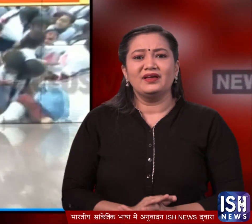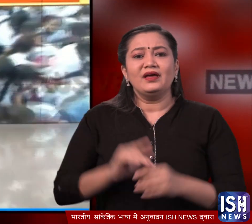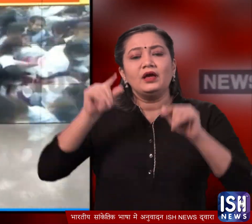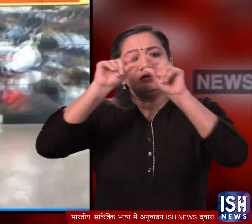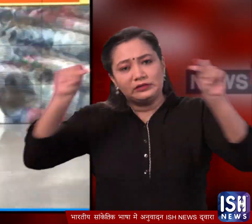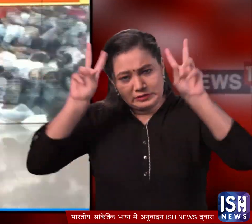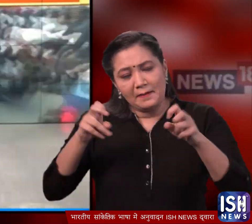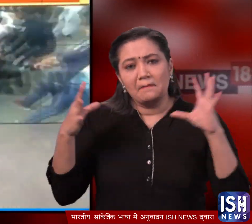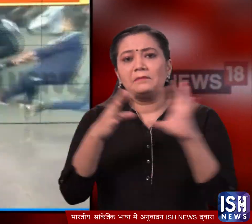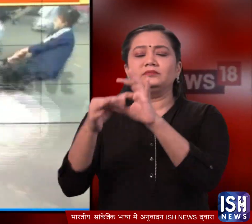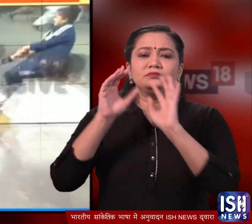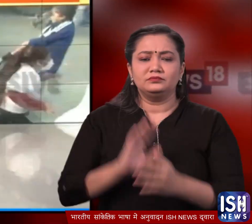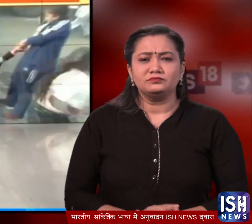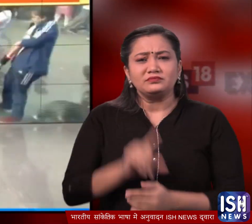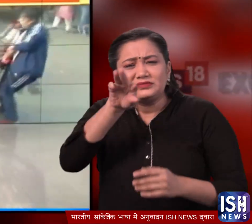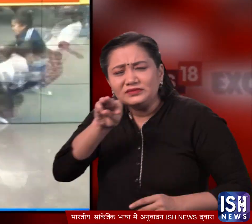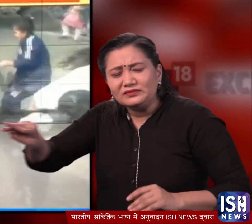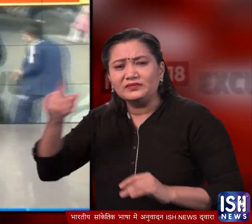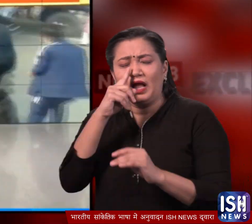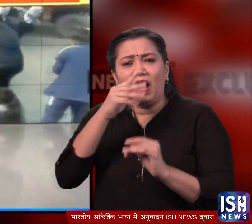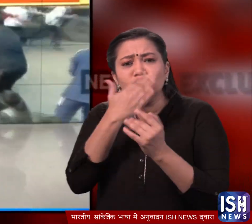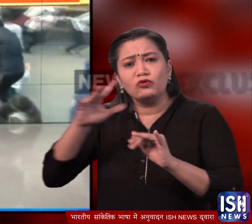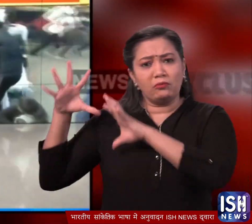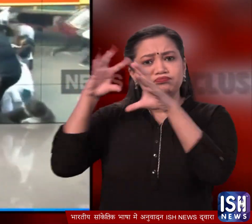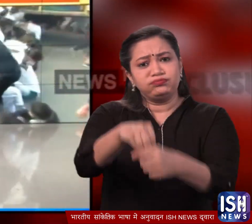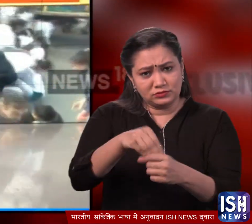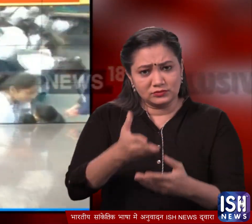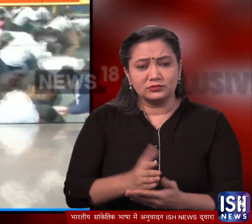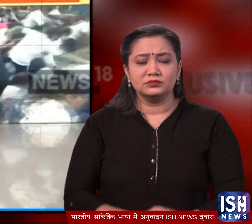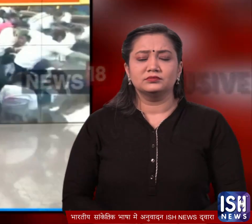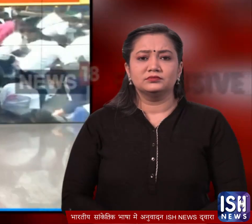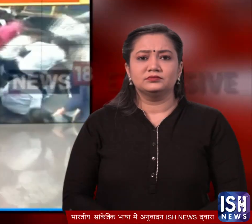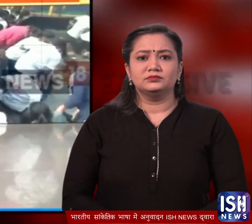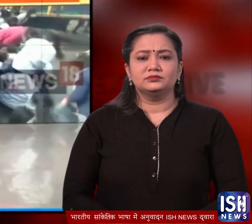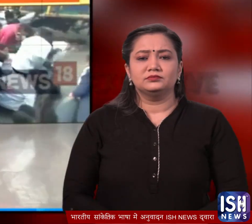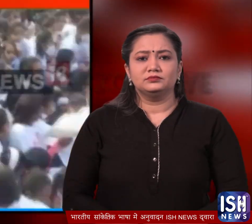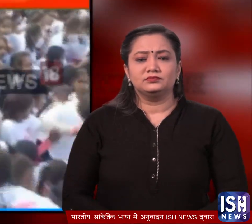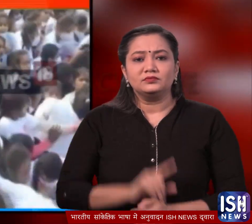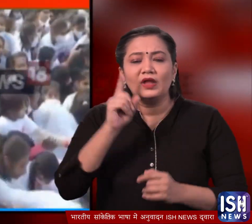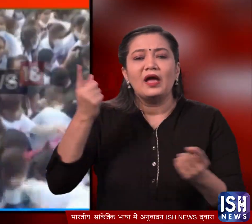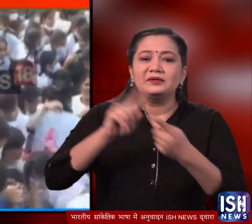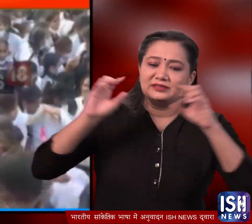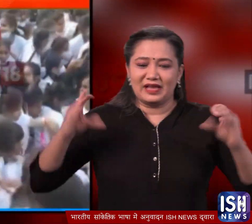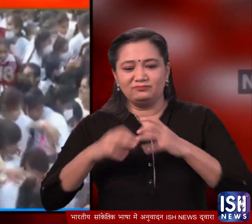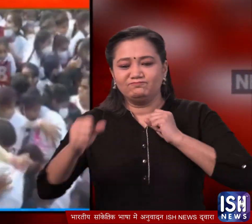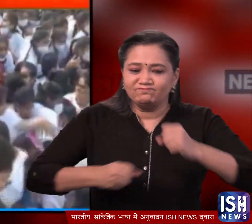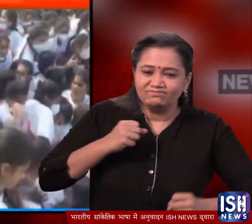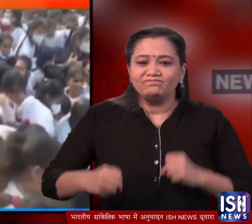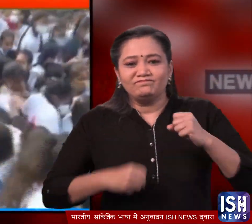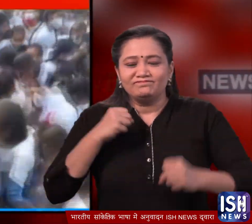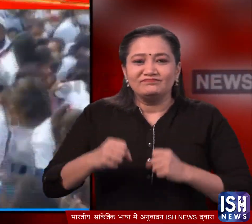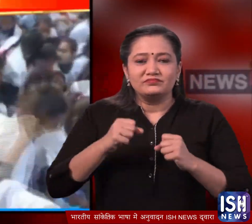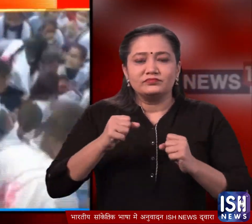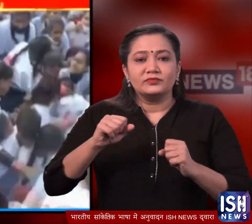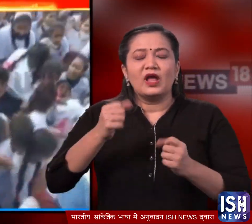लड़की हूं लड़ सकती हूं मुहिम के तहत आयोजित की गई थी, जिसमें हजारों की संख्या में छात्राओं ने हिस्सा लिया। लेकिन जैसे ही